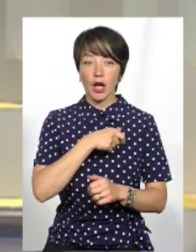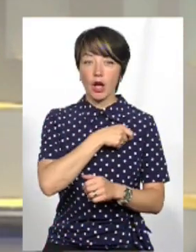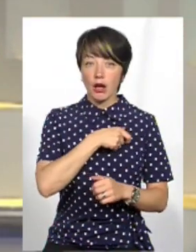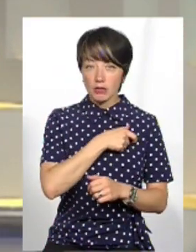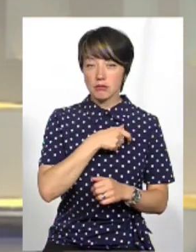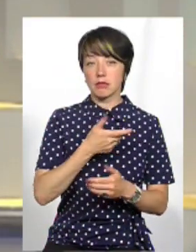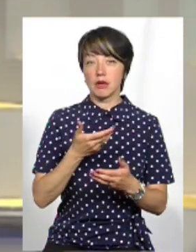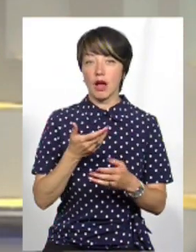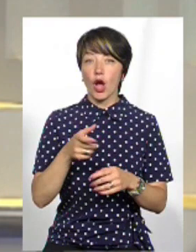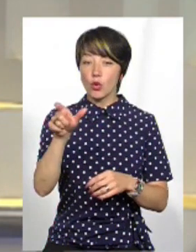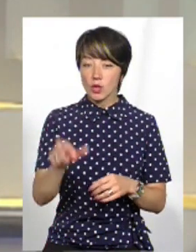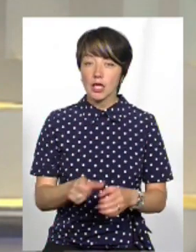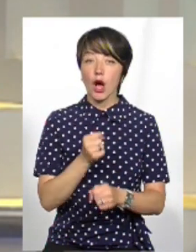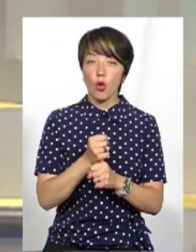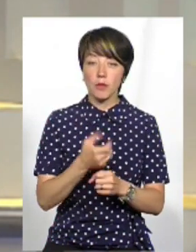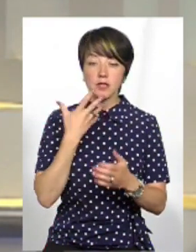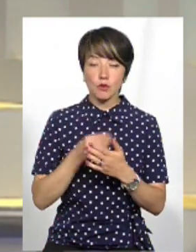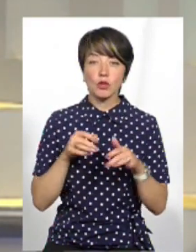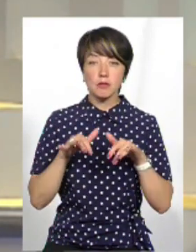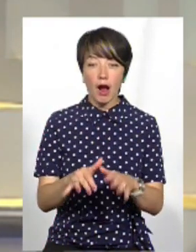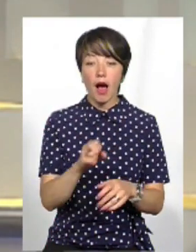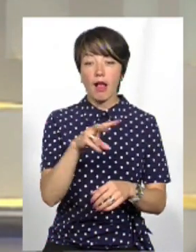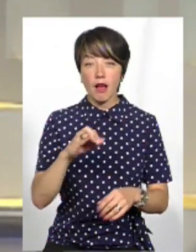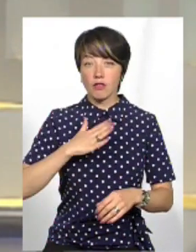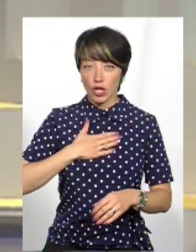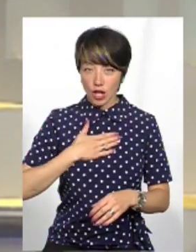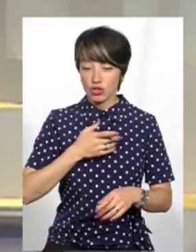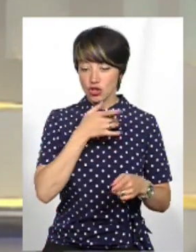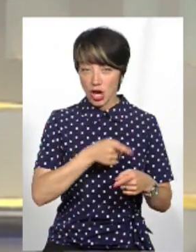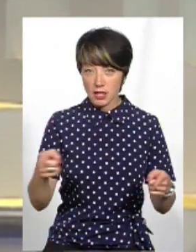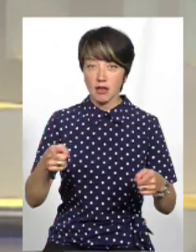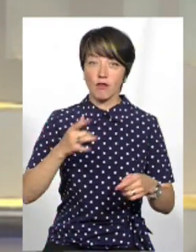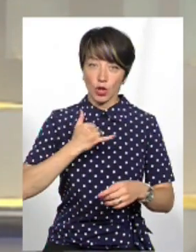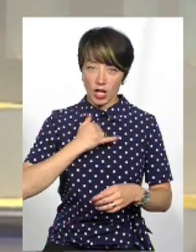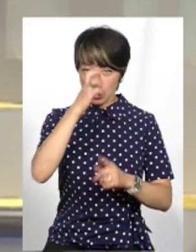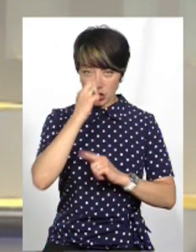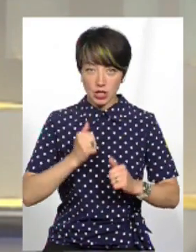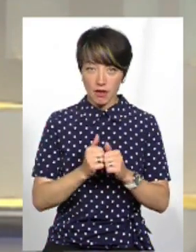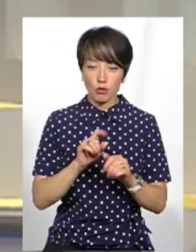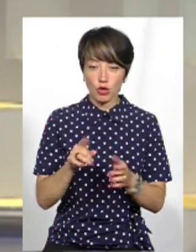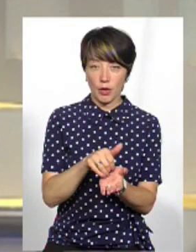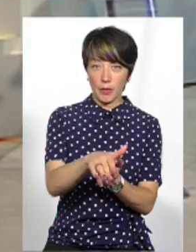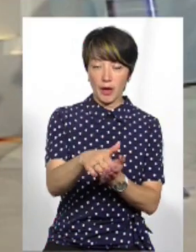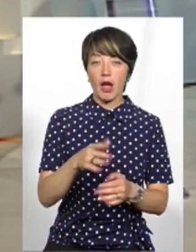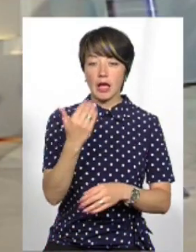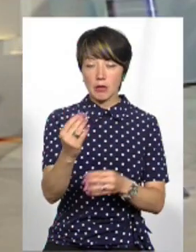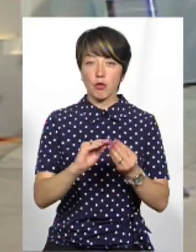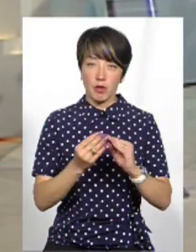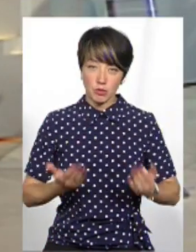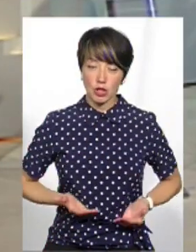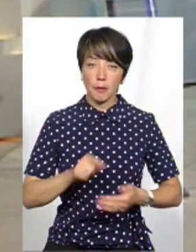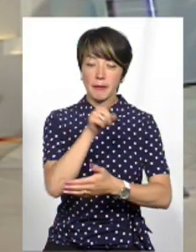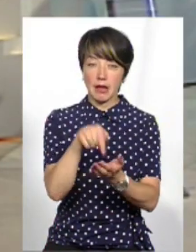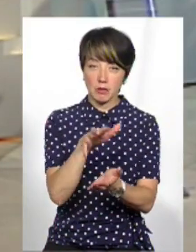юрист, економіст, теоретик, який дійсно робить свою справу. Поряд з тим, в наш час, в нашій державі, не можна людей віддалятися. Треба вискорити їхніми проблемами,